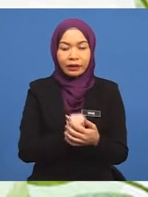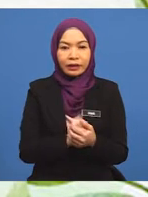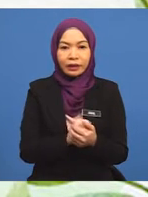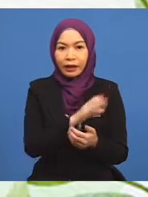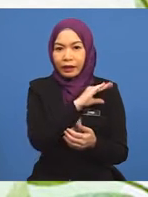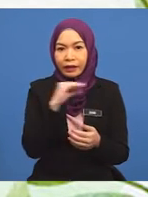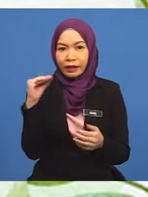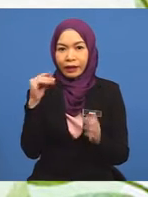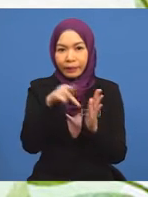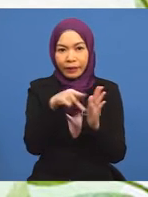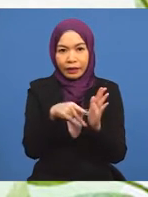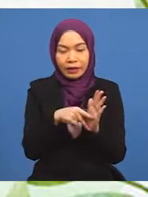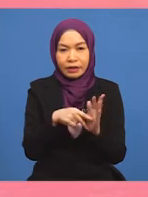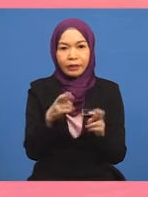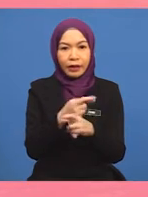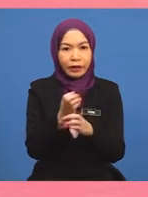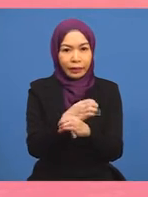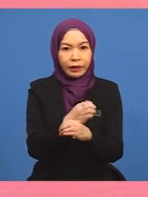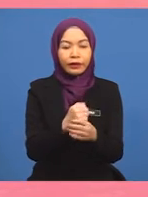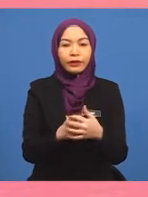dan prinsip reka bentuk.